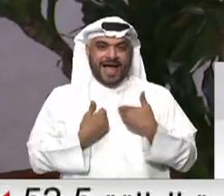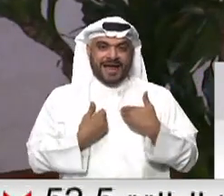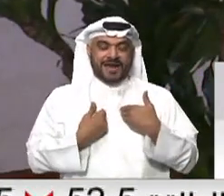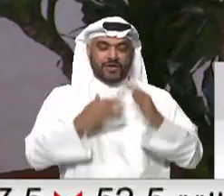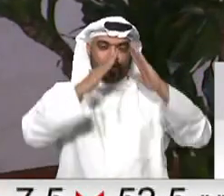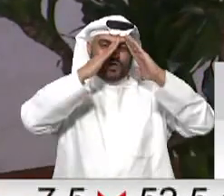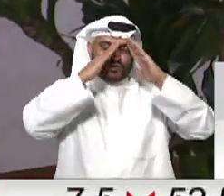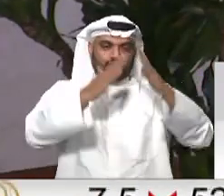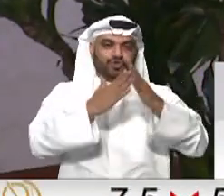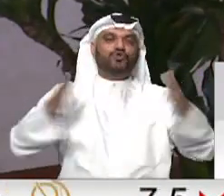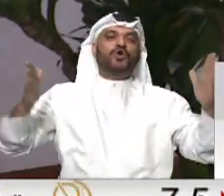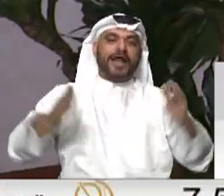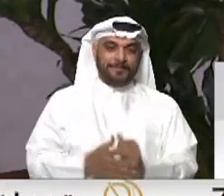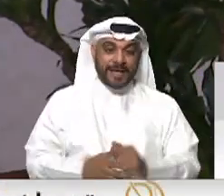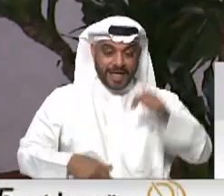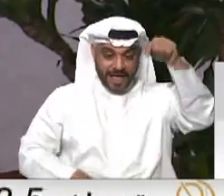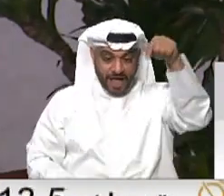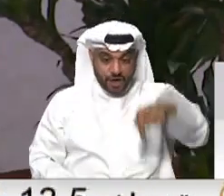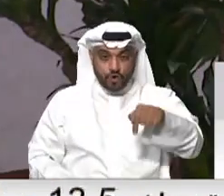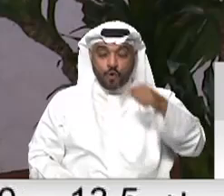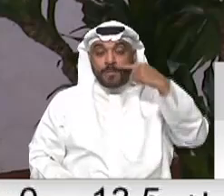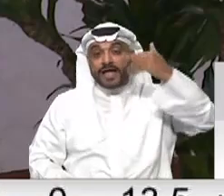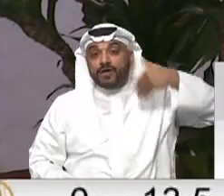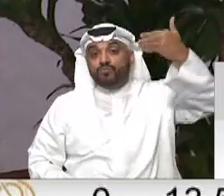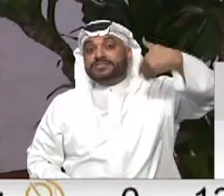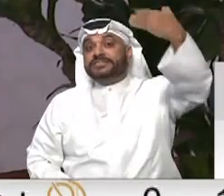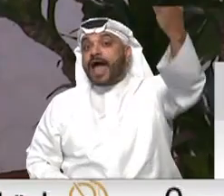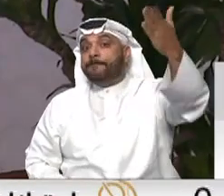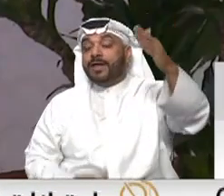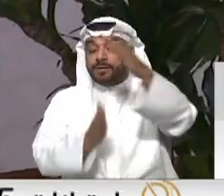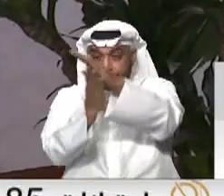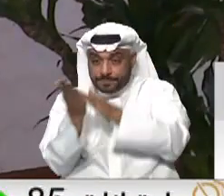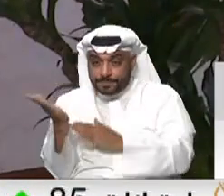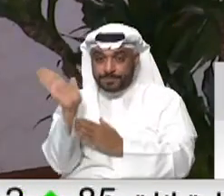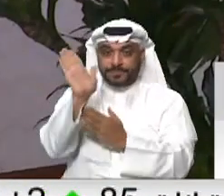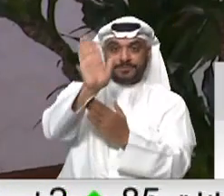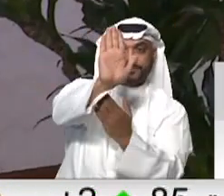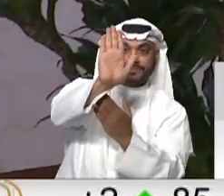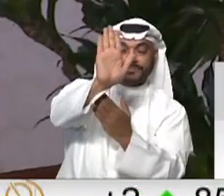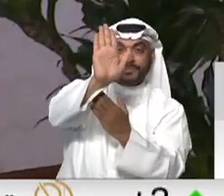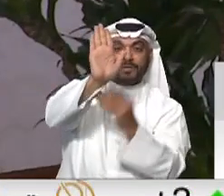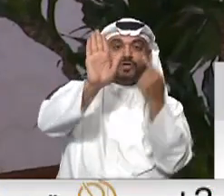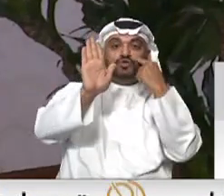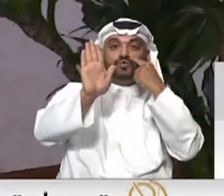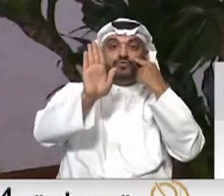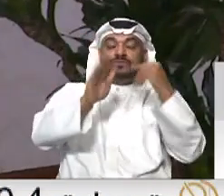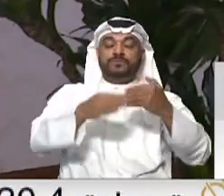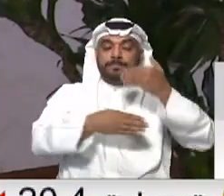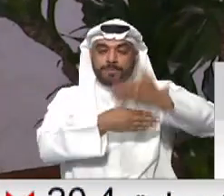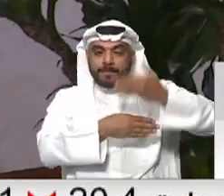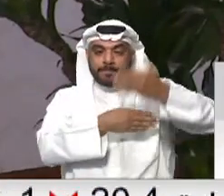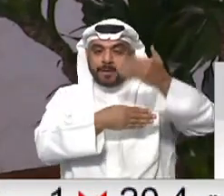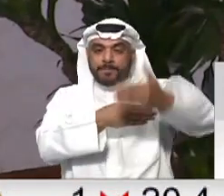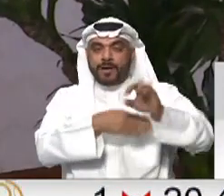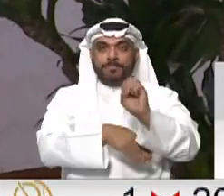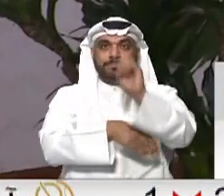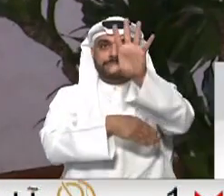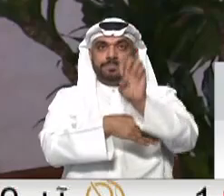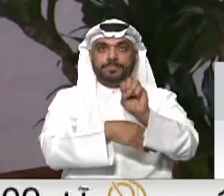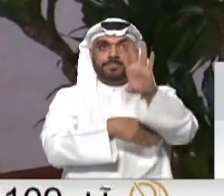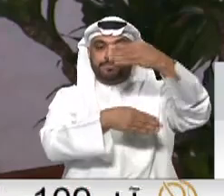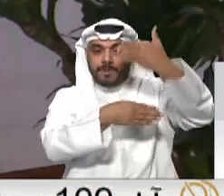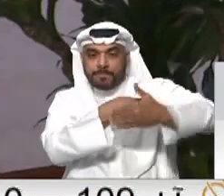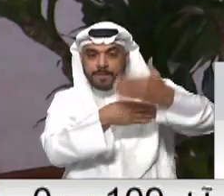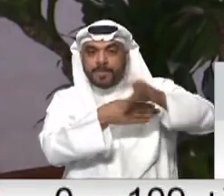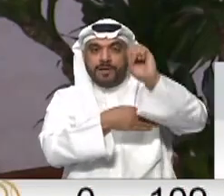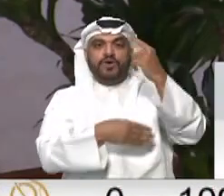السياحي اليوم راح نقدم رؤيتنا في يعني عرض الفعاليات المقترحه اللي راح نطلقها